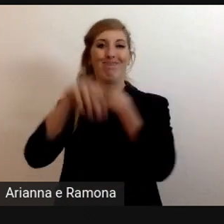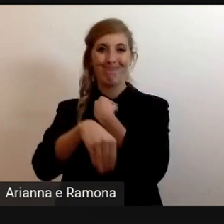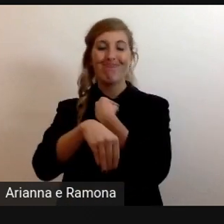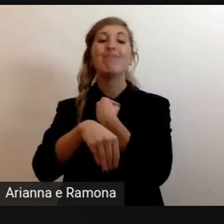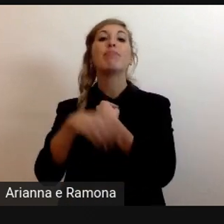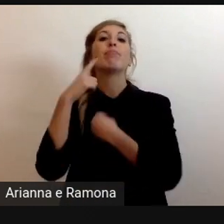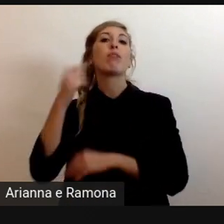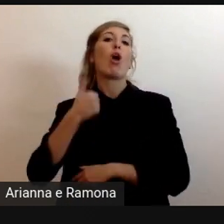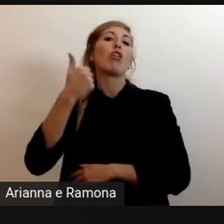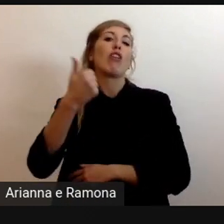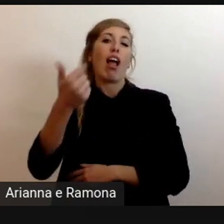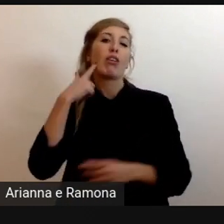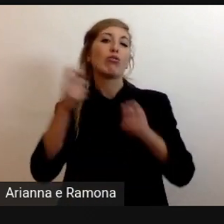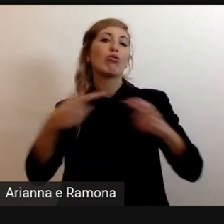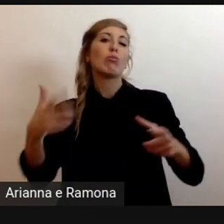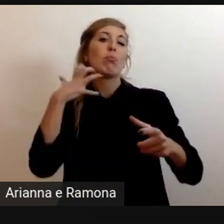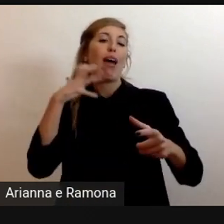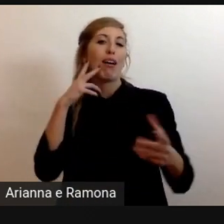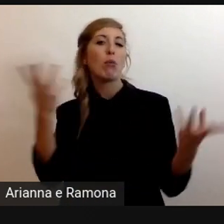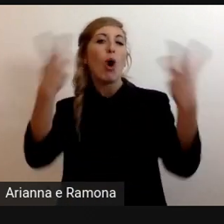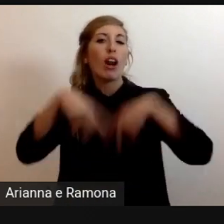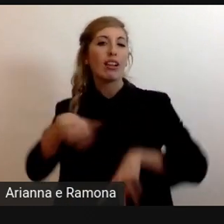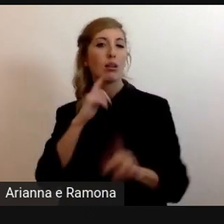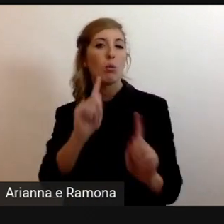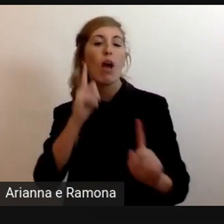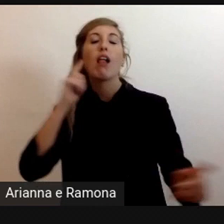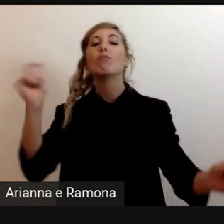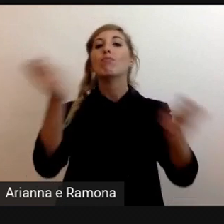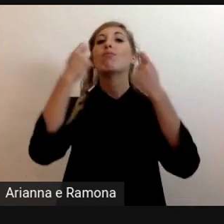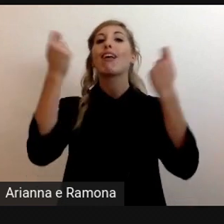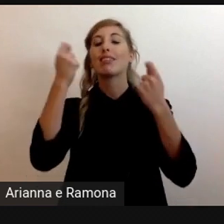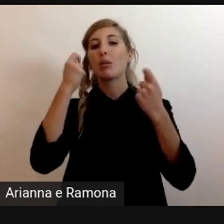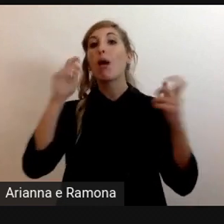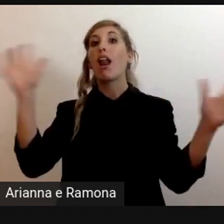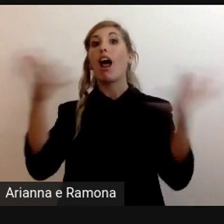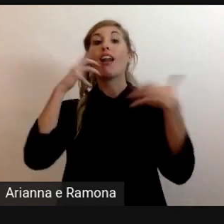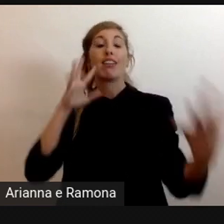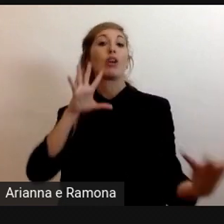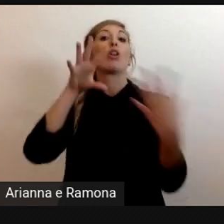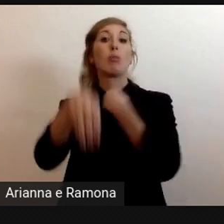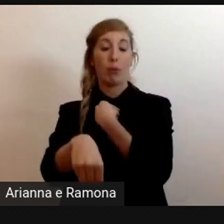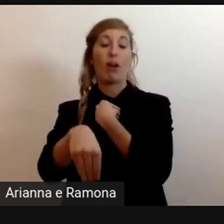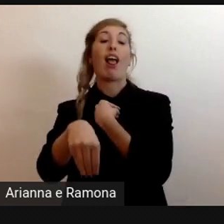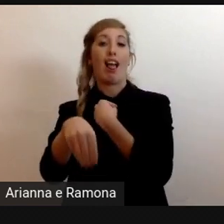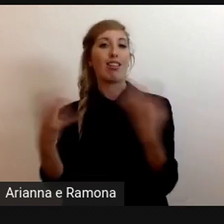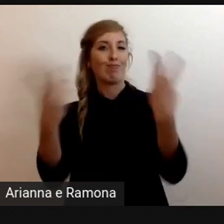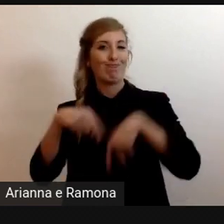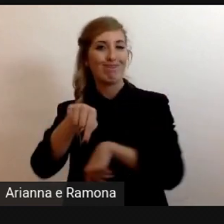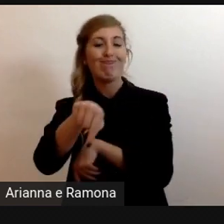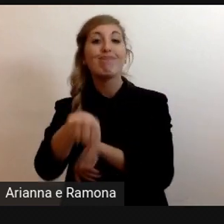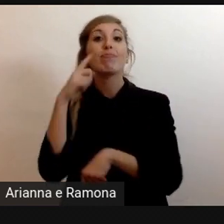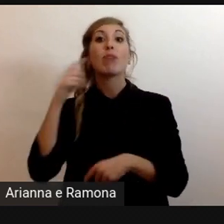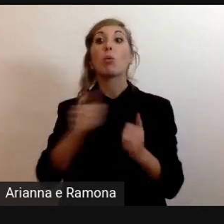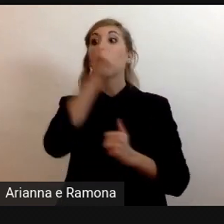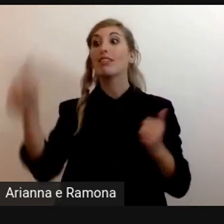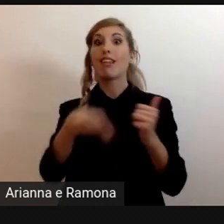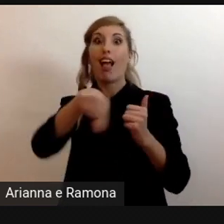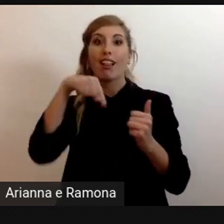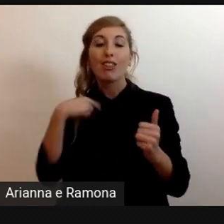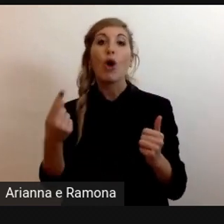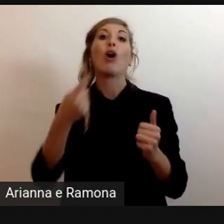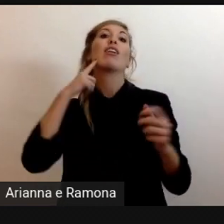nella città di bergamo il festival teatri contemporanea audit quest'anno il punto l'importante traguardo della decima